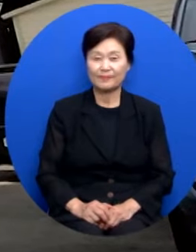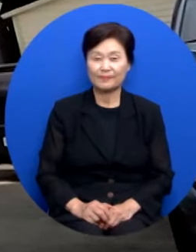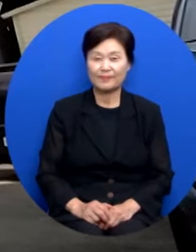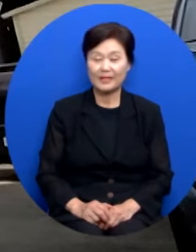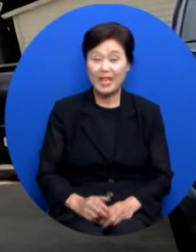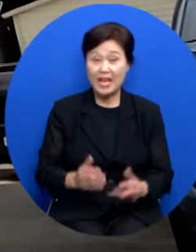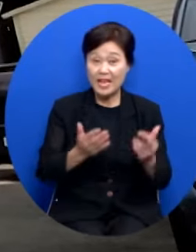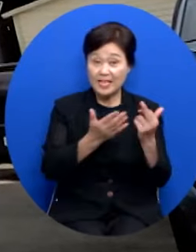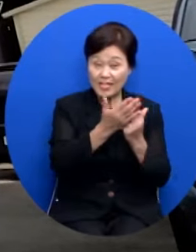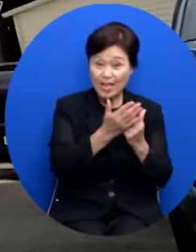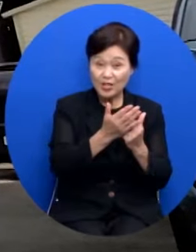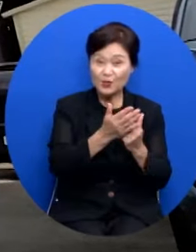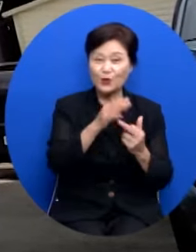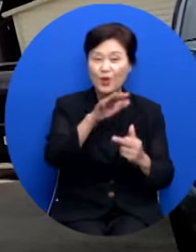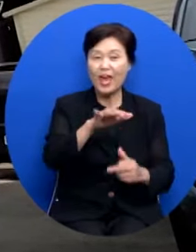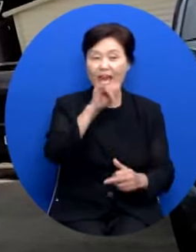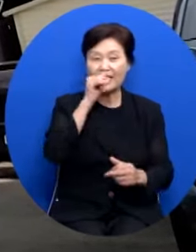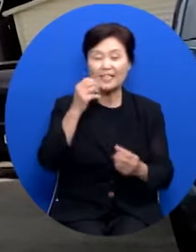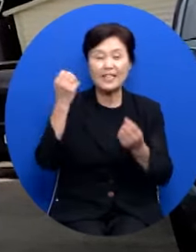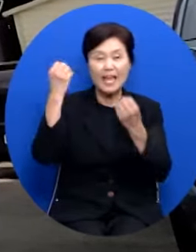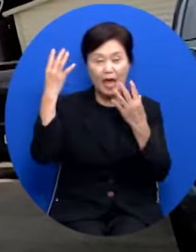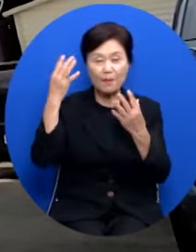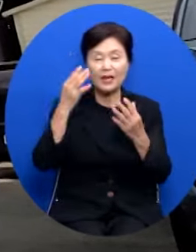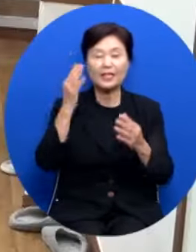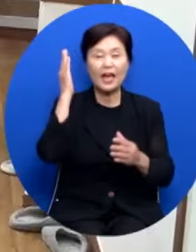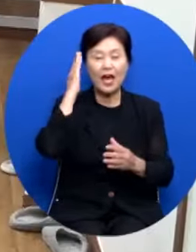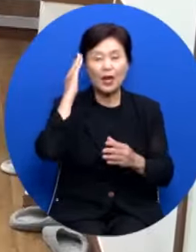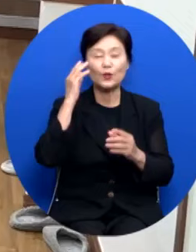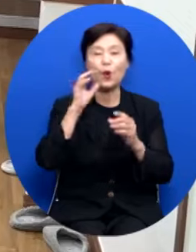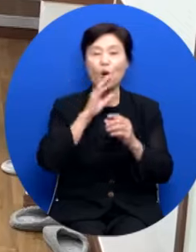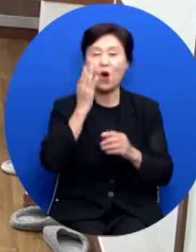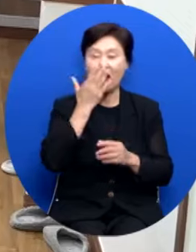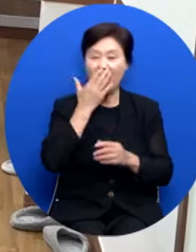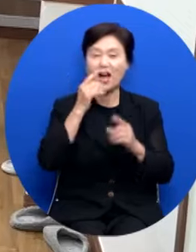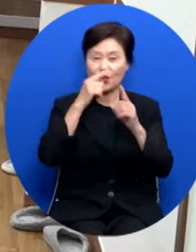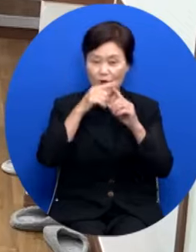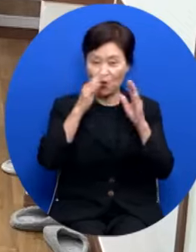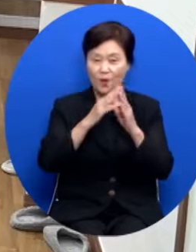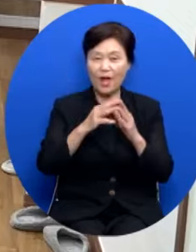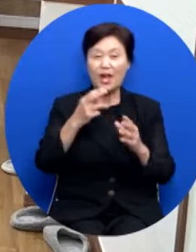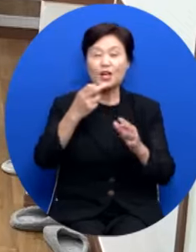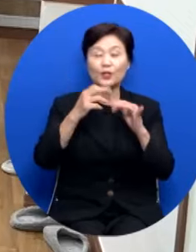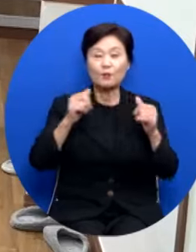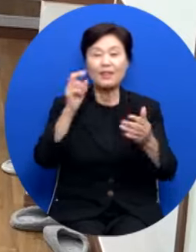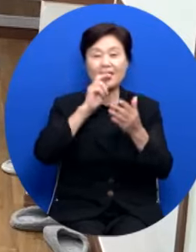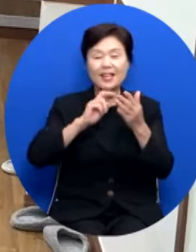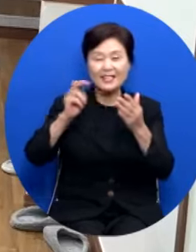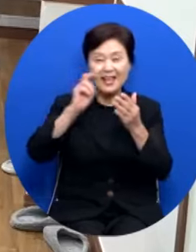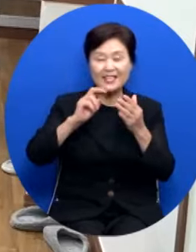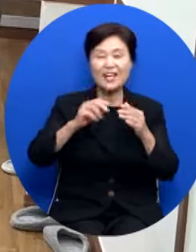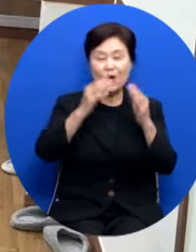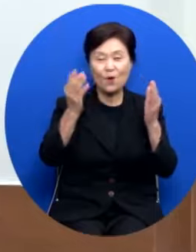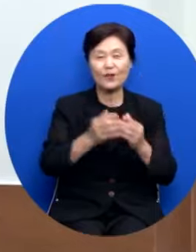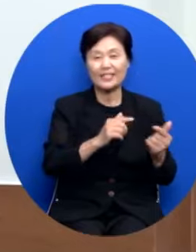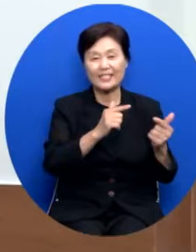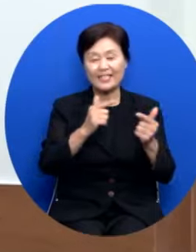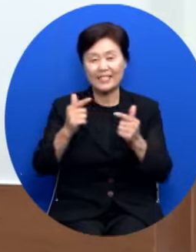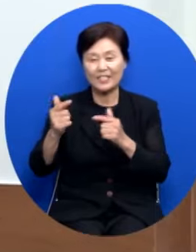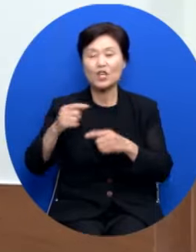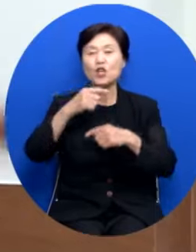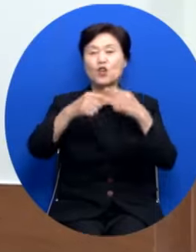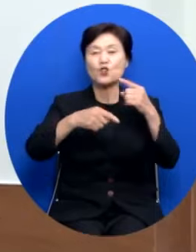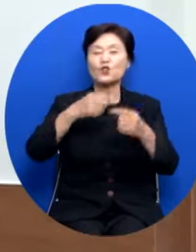제주시 연동에 위치한 에바다 농아교회. 12명의 찬양 배원들이 지휘자의 인도를 따라 수어 찬양을